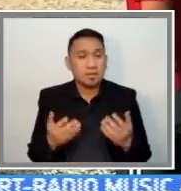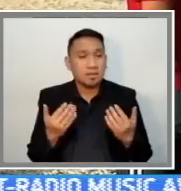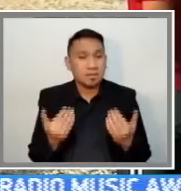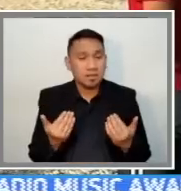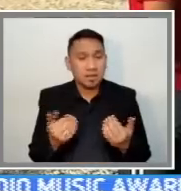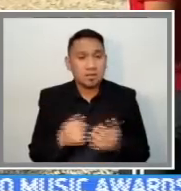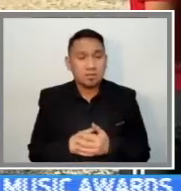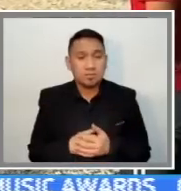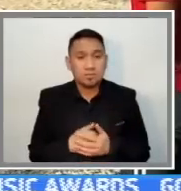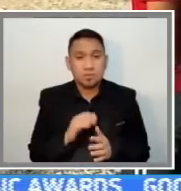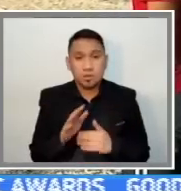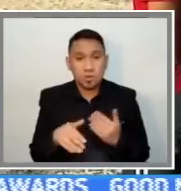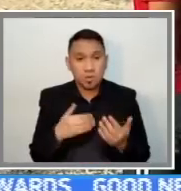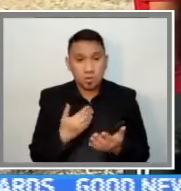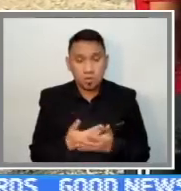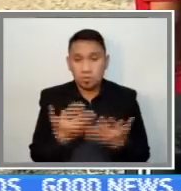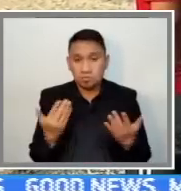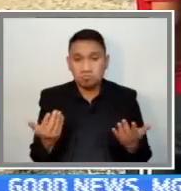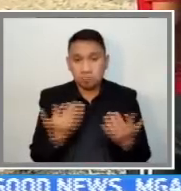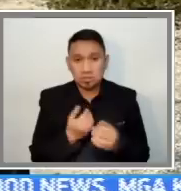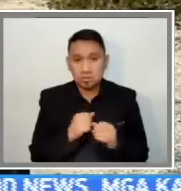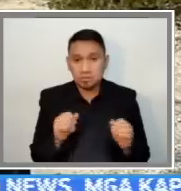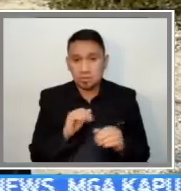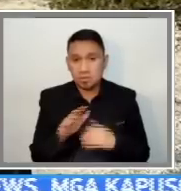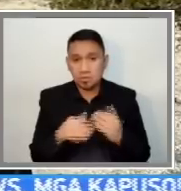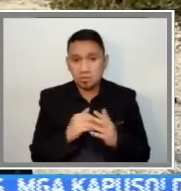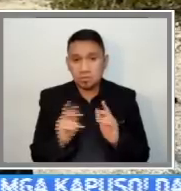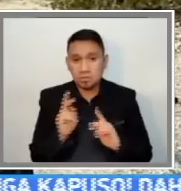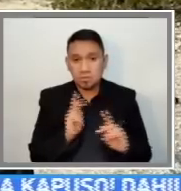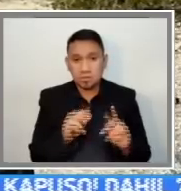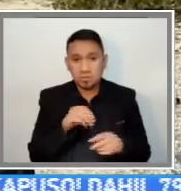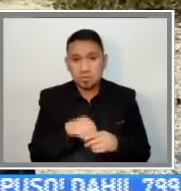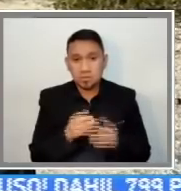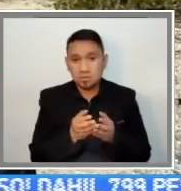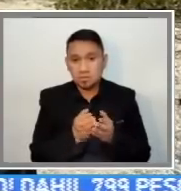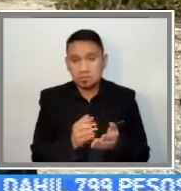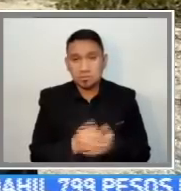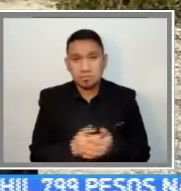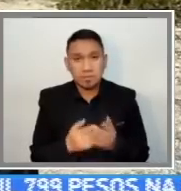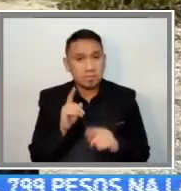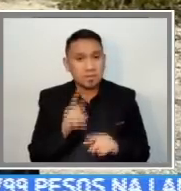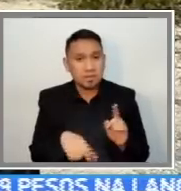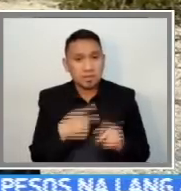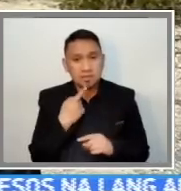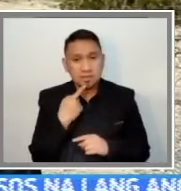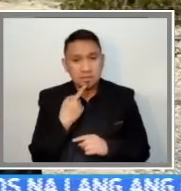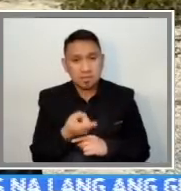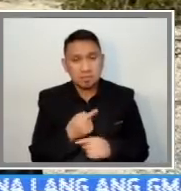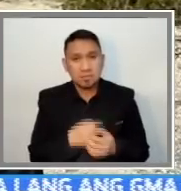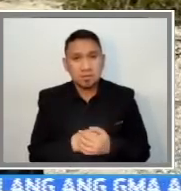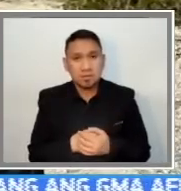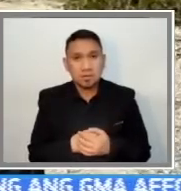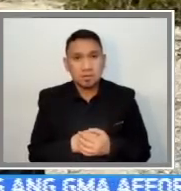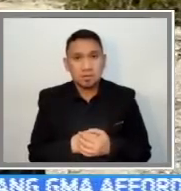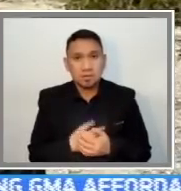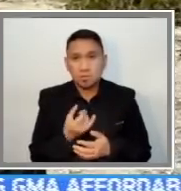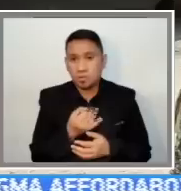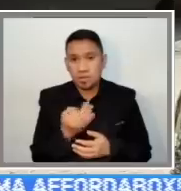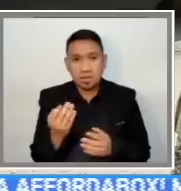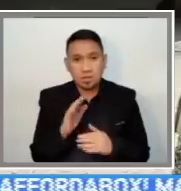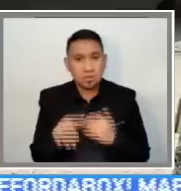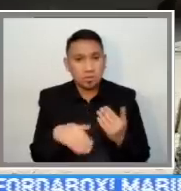ng pasahero nitong barko? Hindi po masabi as to yung certainty talaga kung ilan talaga kasi yung manifesto